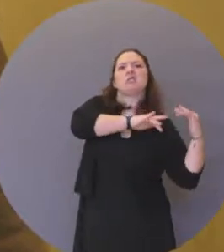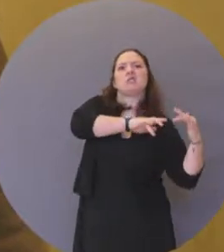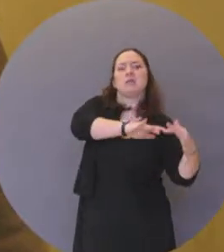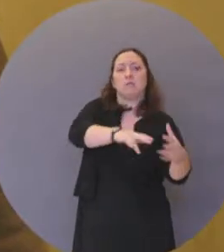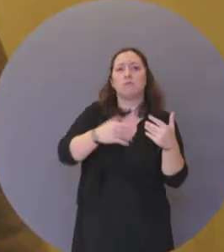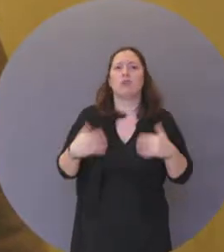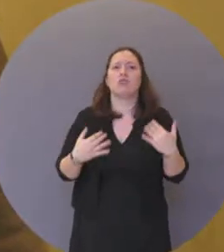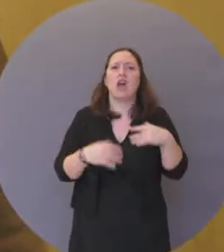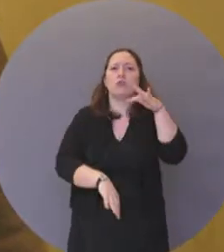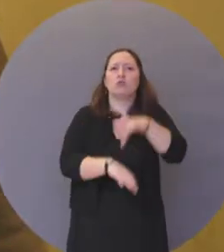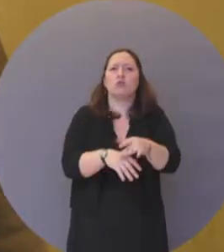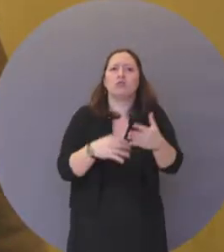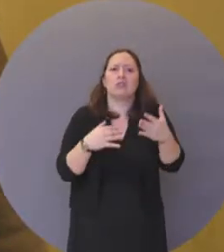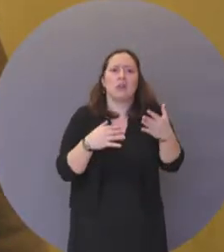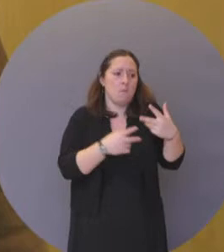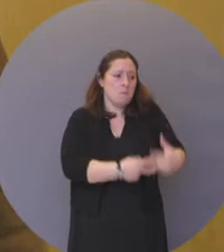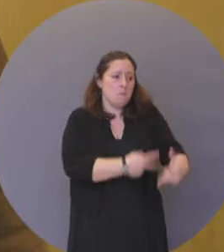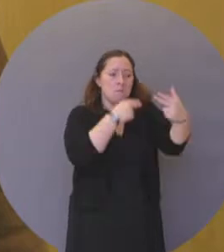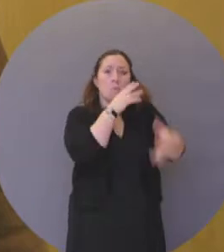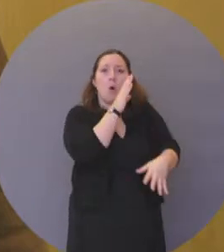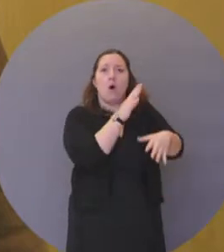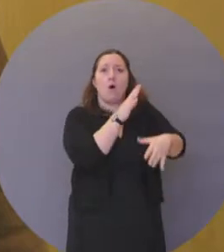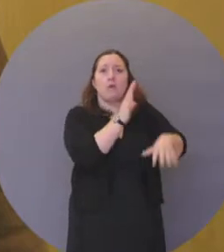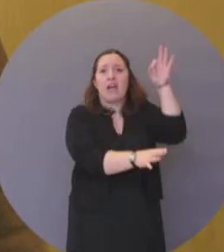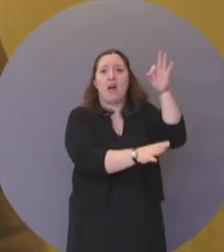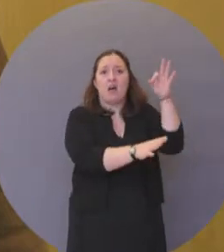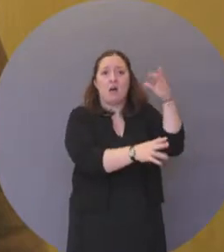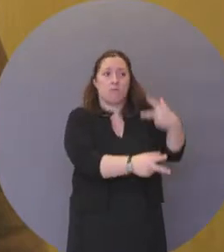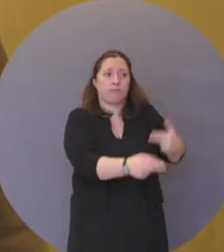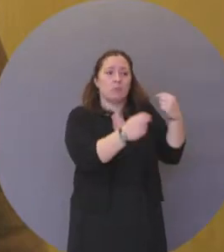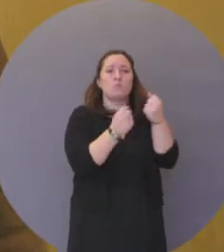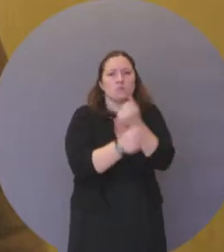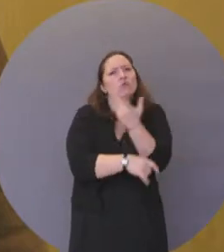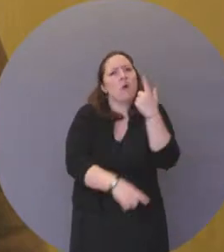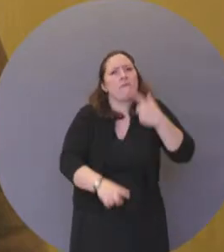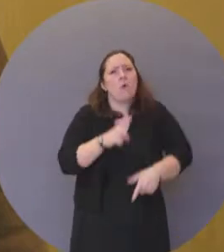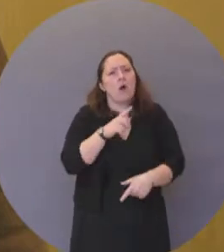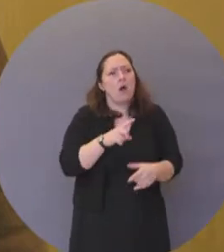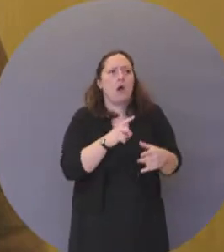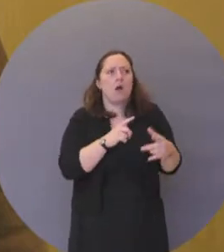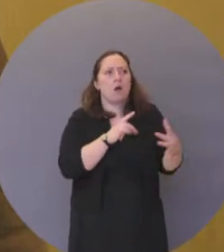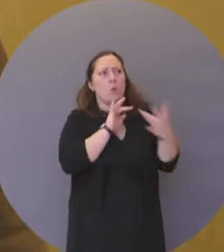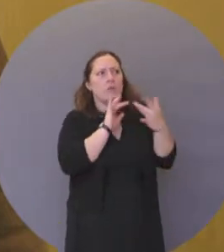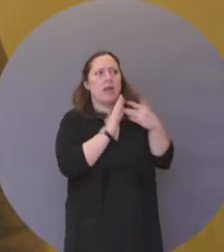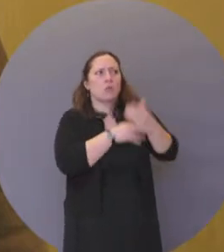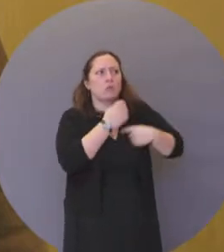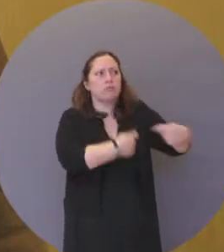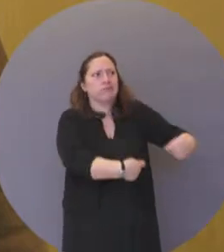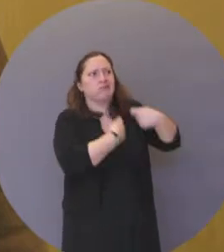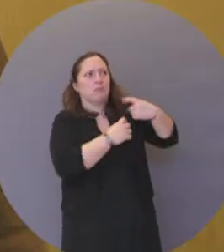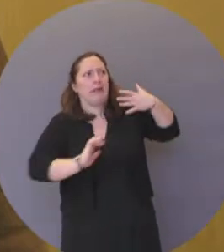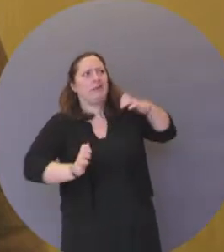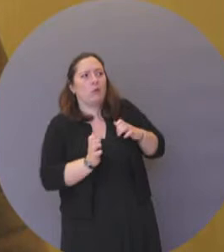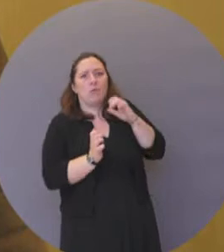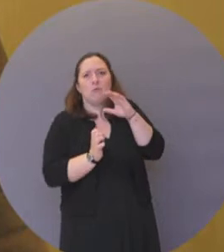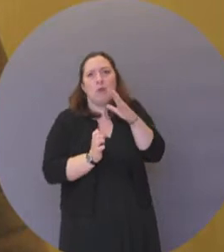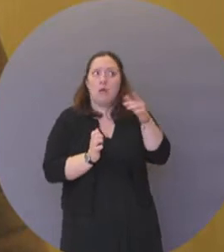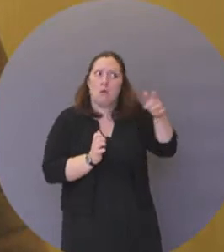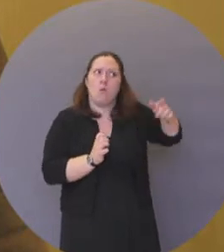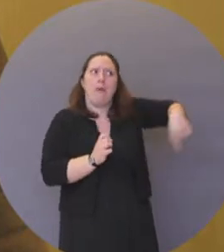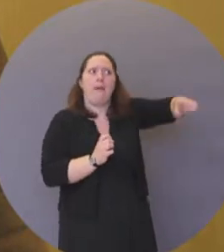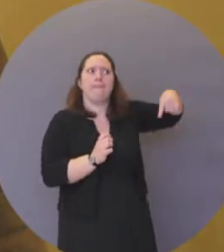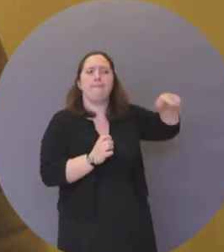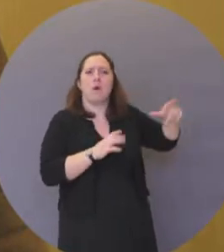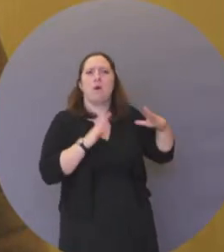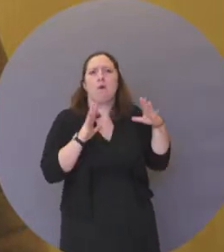dans votre mandat c'est une évidence moi je l'ai été à plusieurs reprises et ils savent quand même être très fort pour essayer de trouver